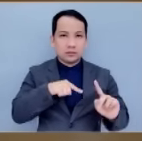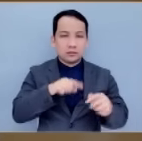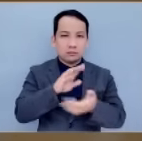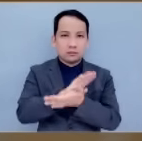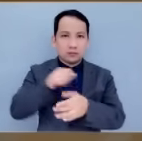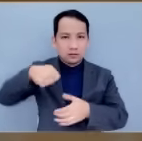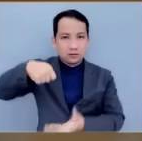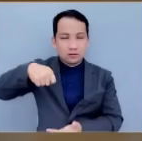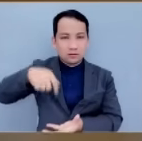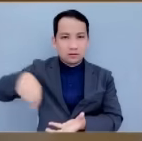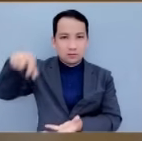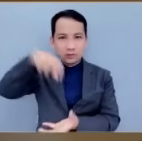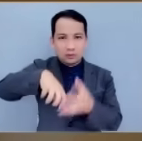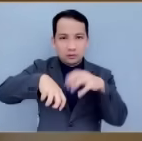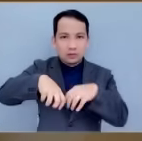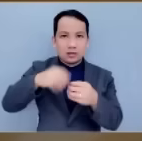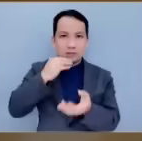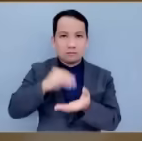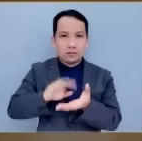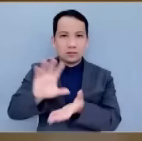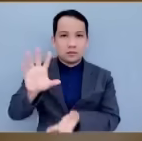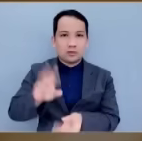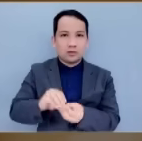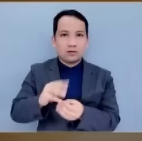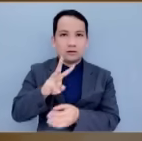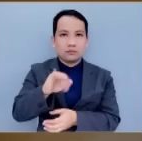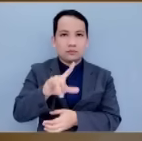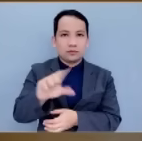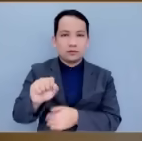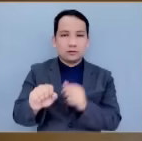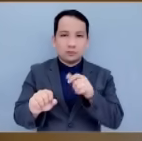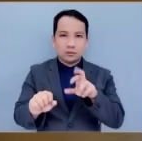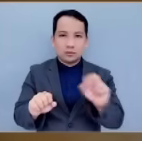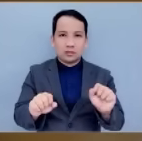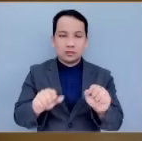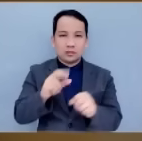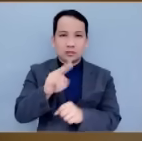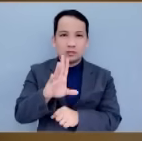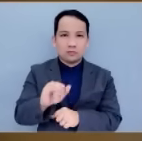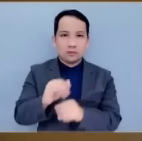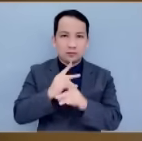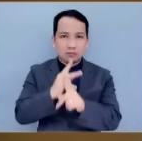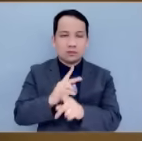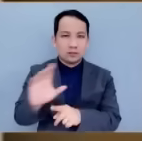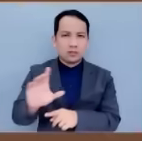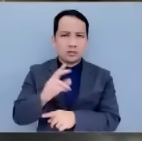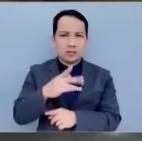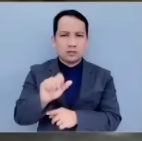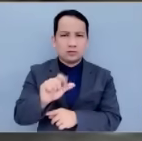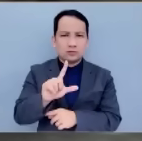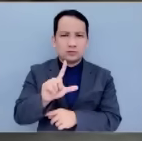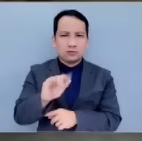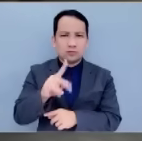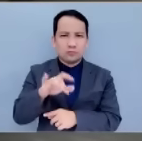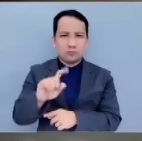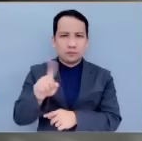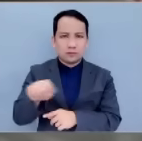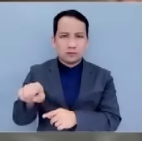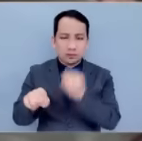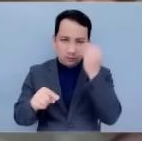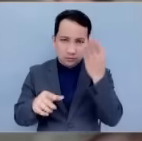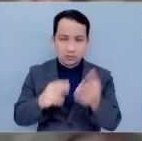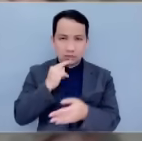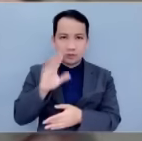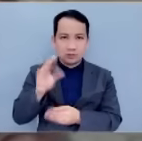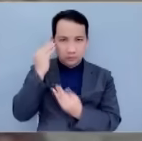may nakasulat na mensahe, William D. Arca, NBI Protector ni Hans Lopez Druglord. Nakausap ng News 5